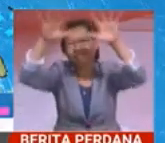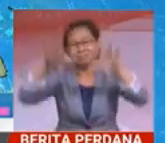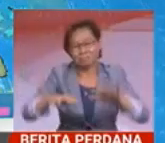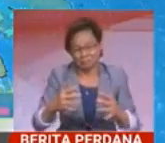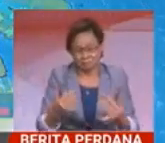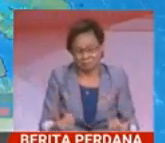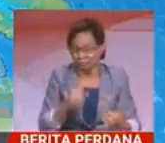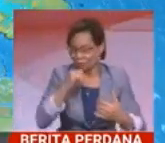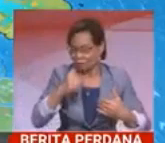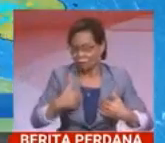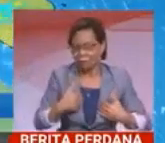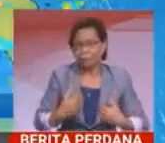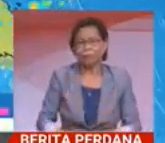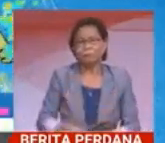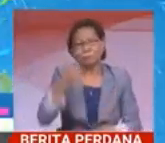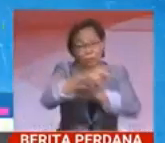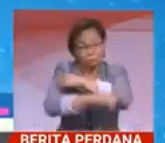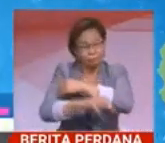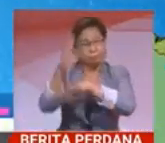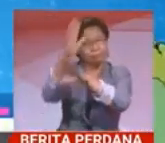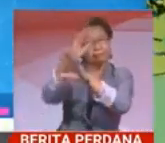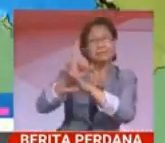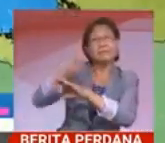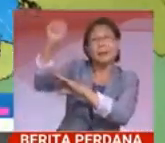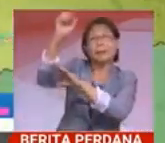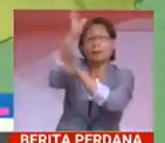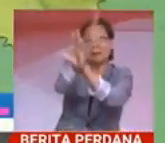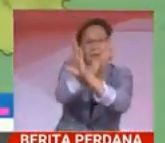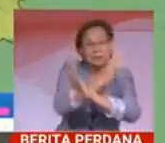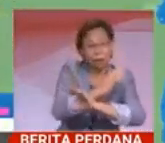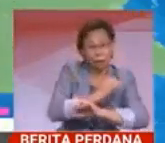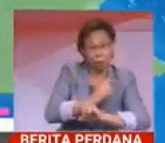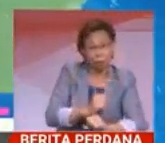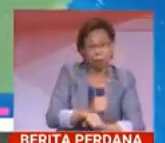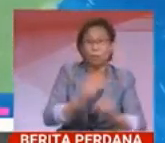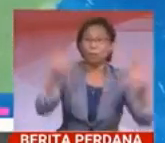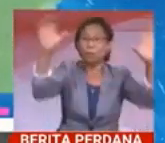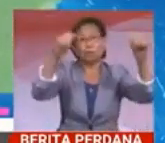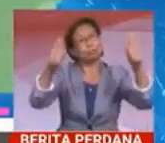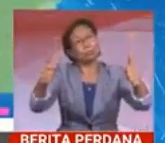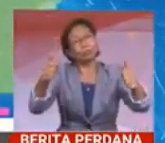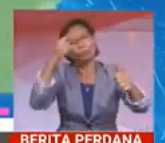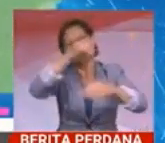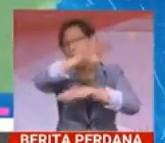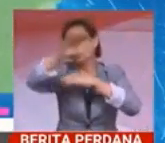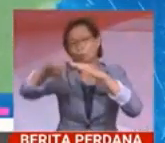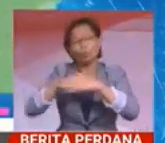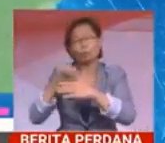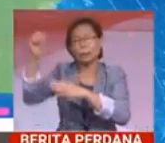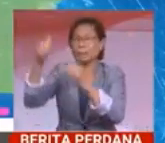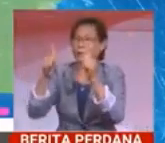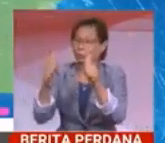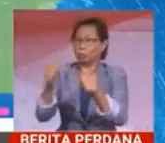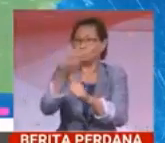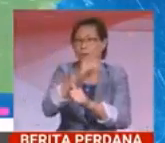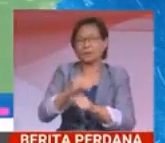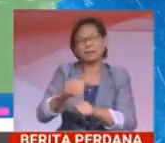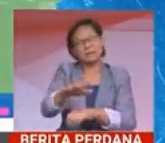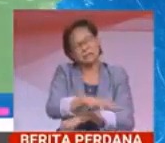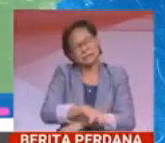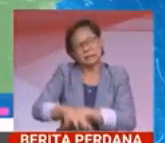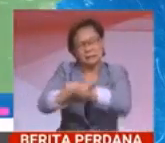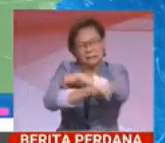pada ketika ini sushi untuk negeri sabah dan sarawak populer keadaan cuaca adalah baik bagi seluruh negeri saba namun demikian